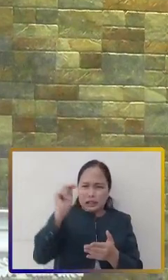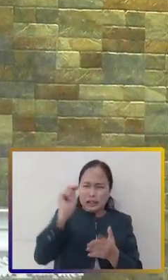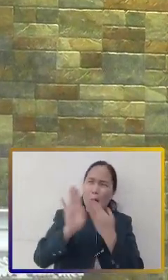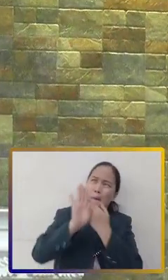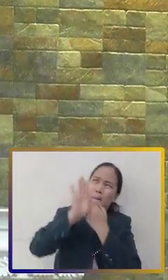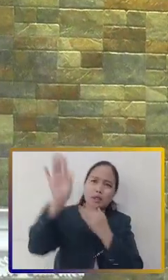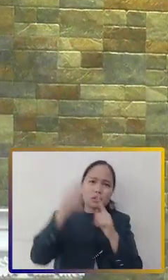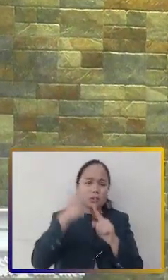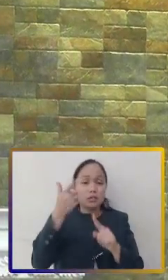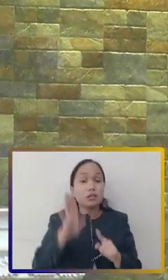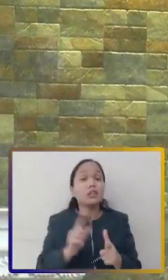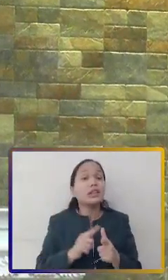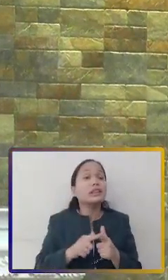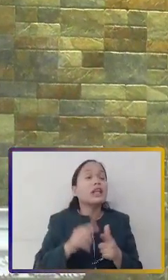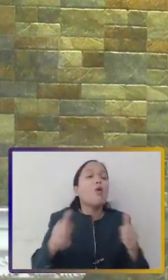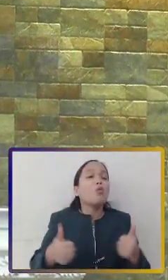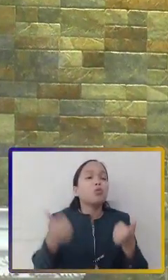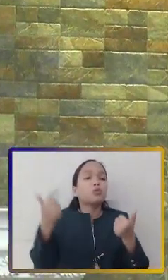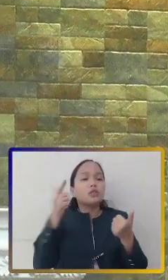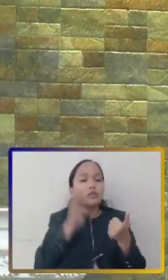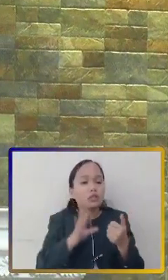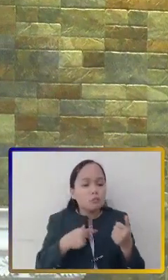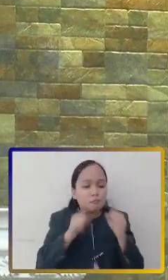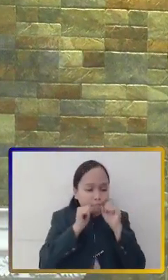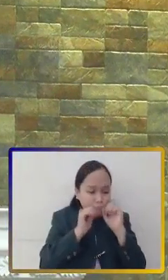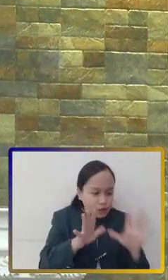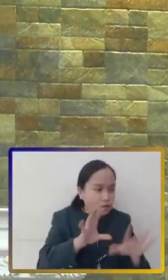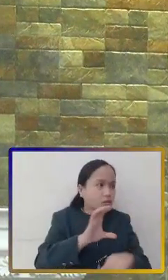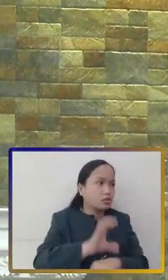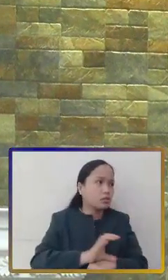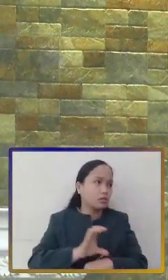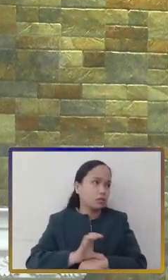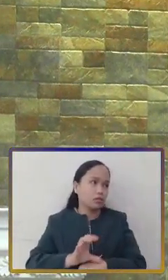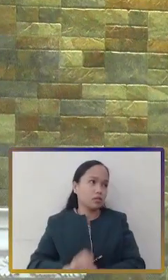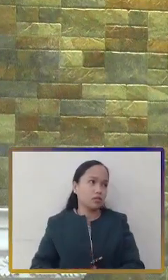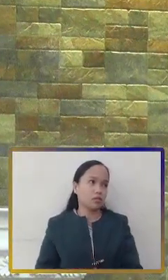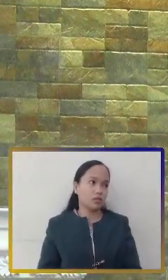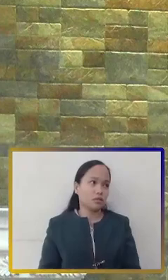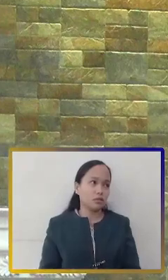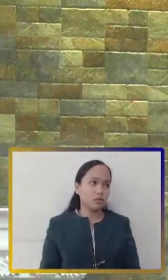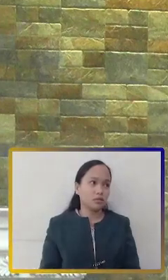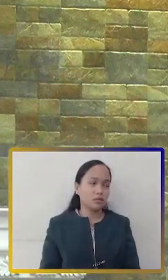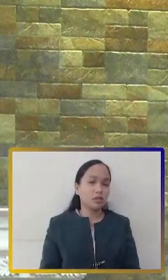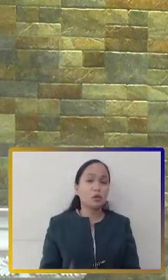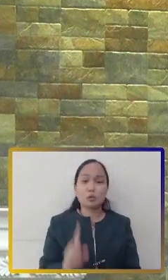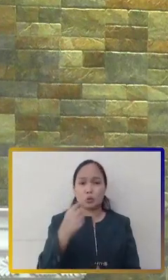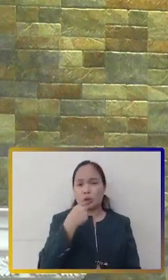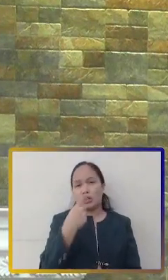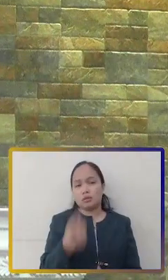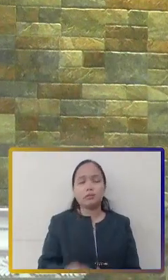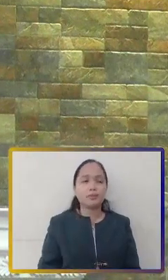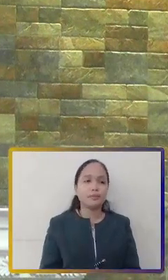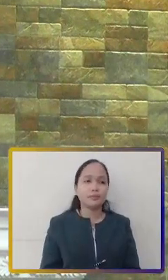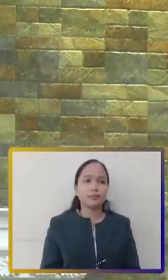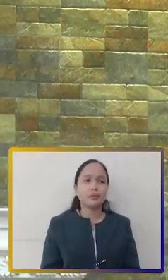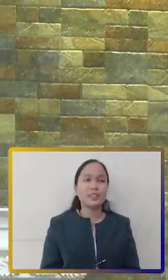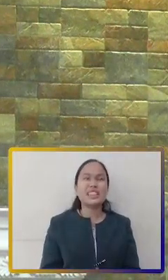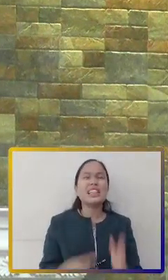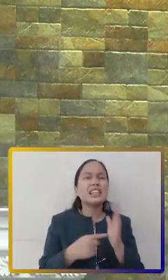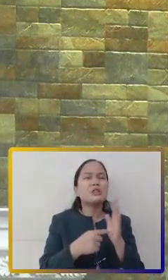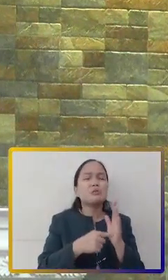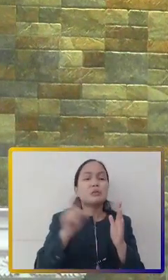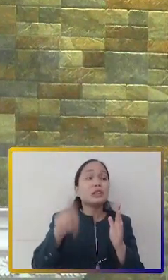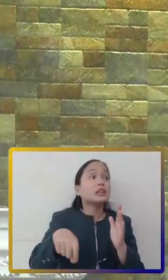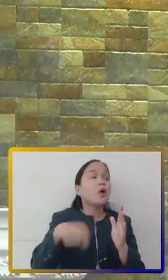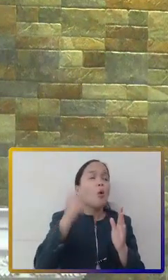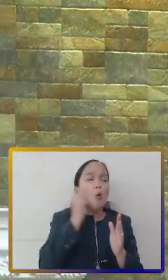we give what should be given back to God, and that's how God is blessing the church. You see? Sabi nga po sa inyo, mga kapatid, it should